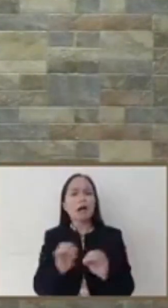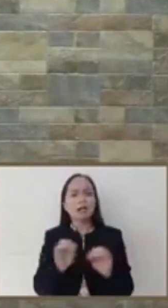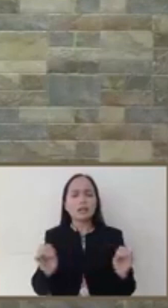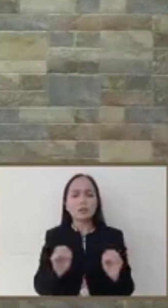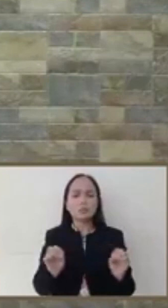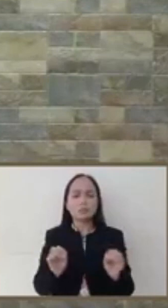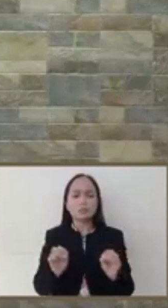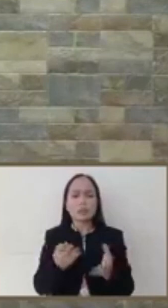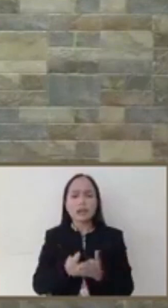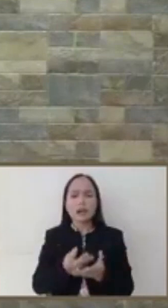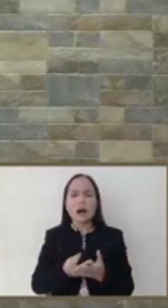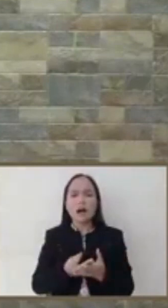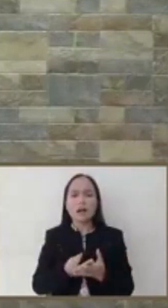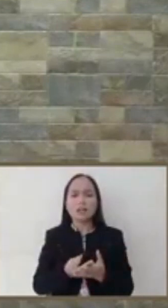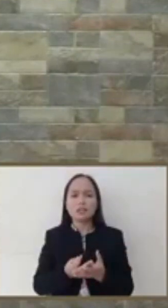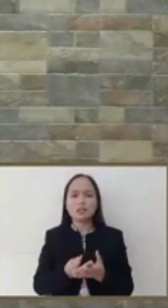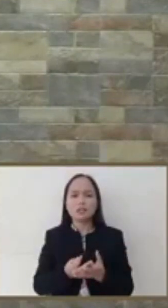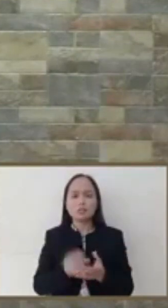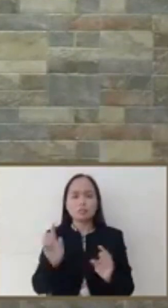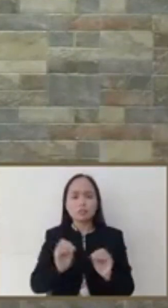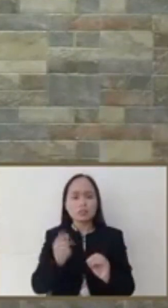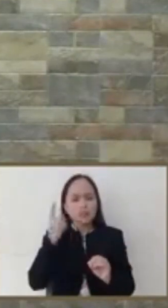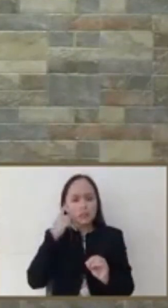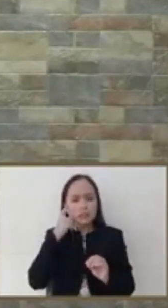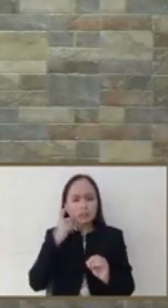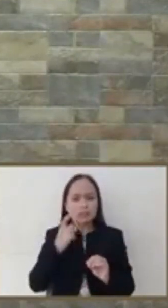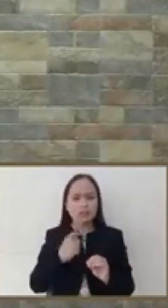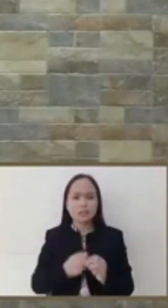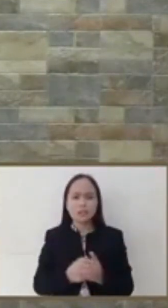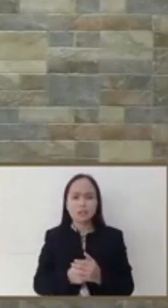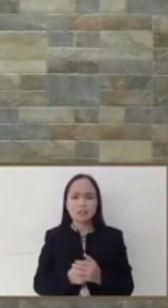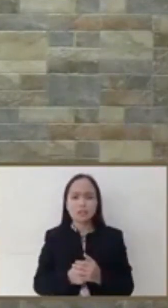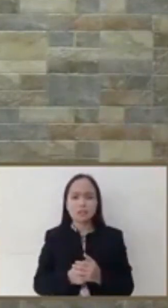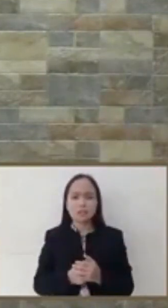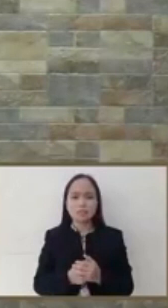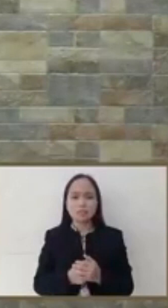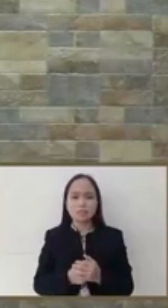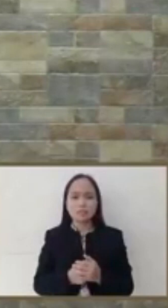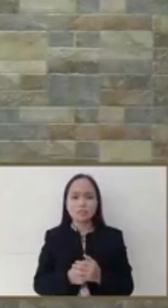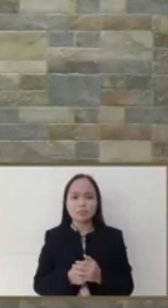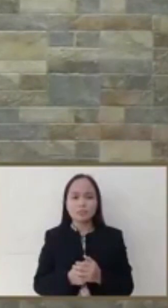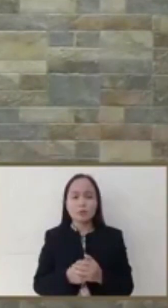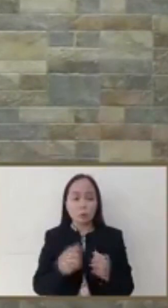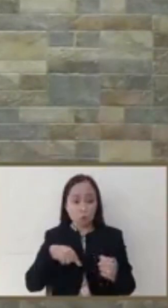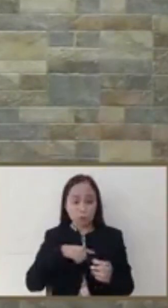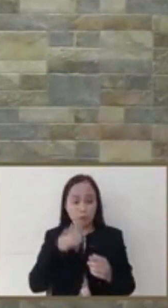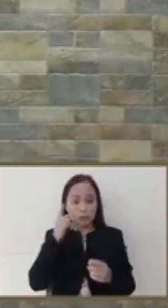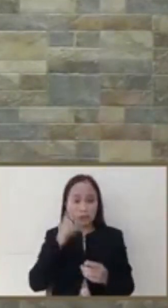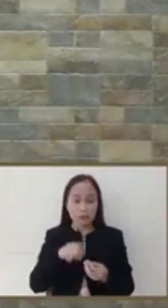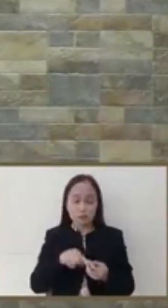pa kaya ang buhay natin? Inaakala pa kaya natin na meron pang halaga ang buhay natin pag wala na tayong pera?